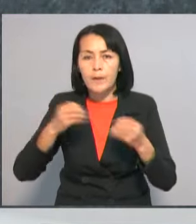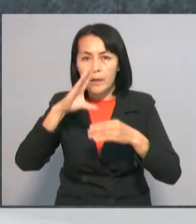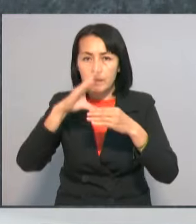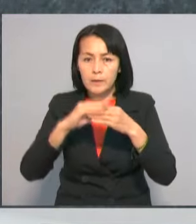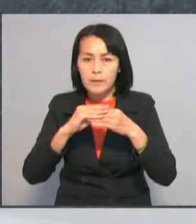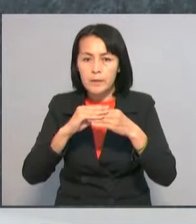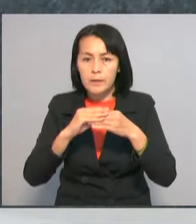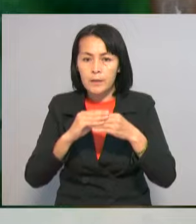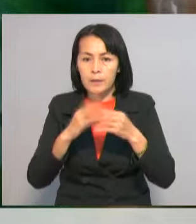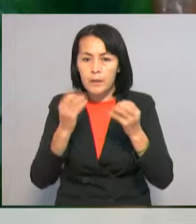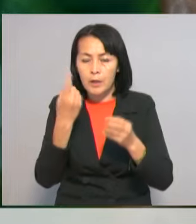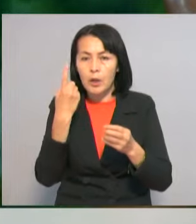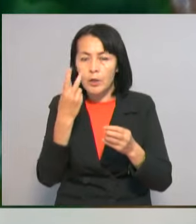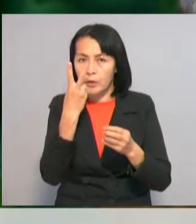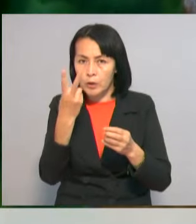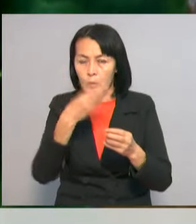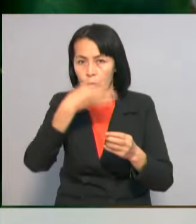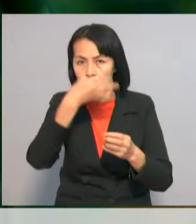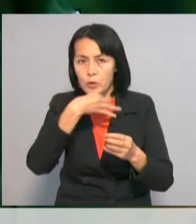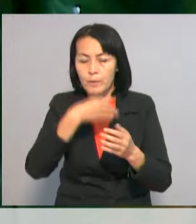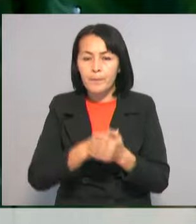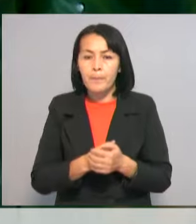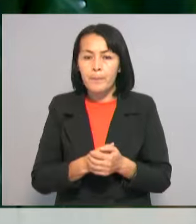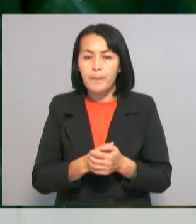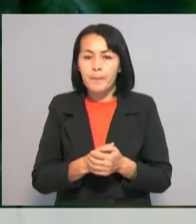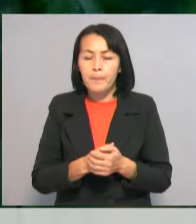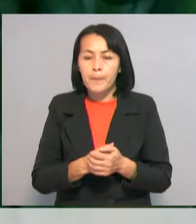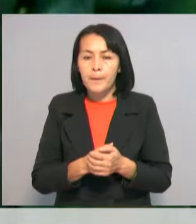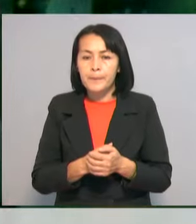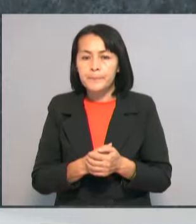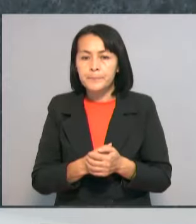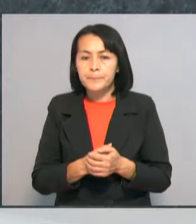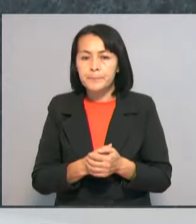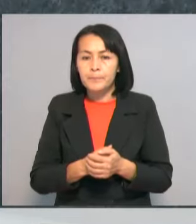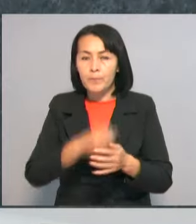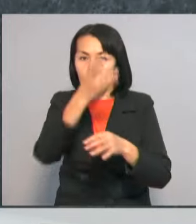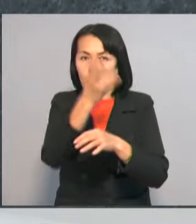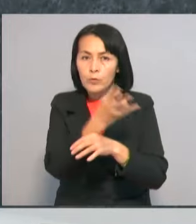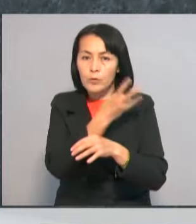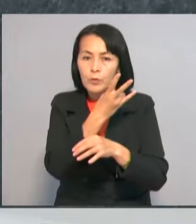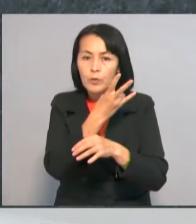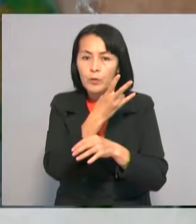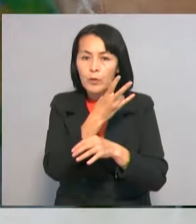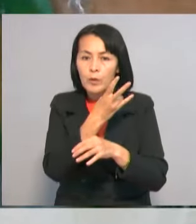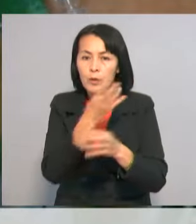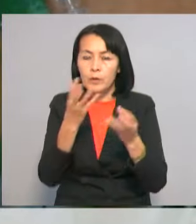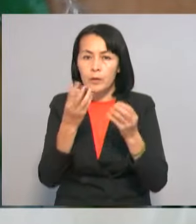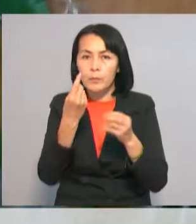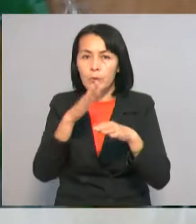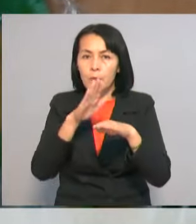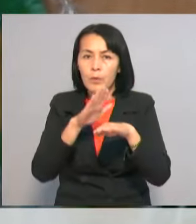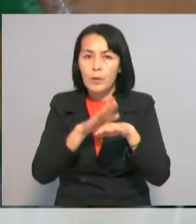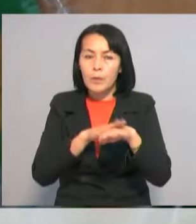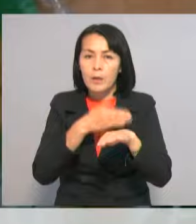кешке мына дәрінің екеуін ішем. Содан түнде жатар кезде мына мазын